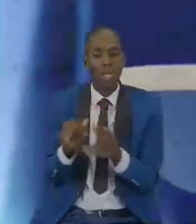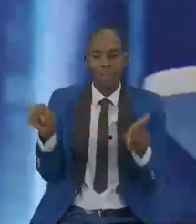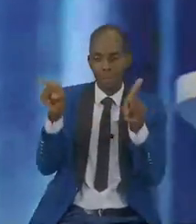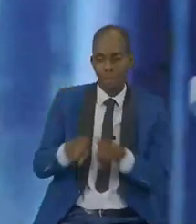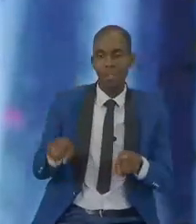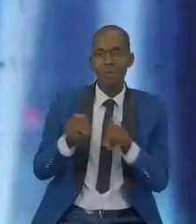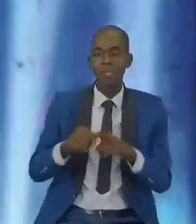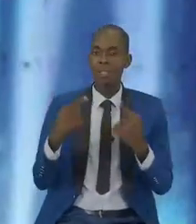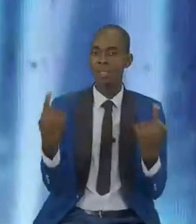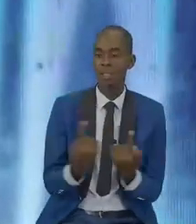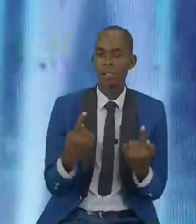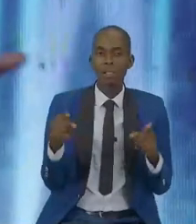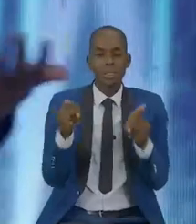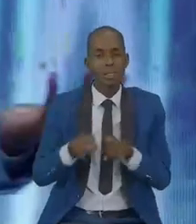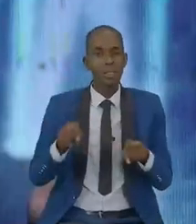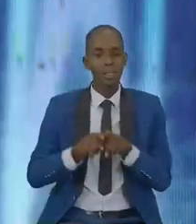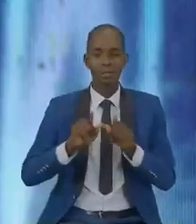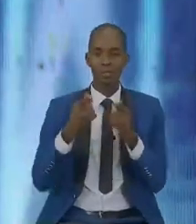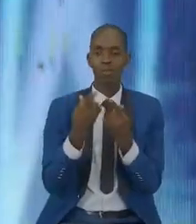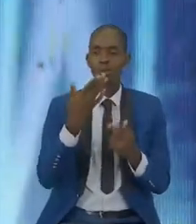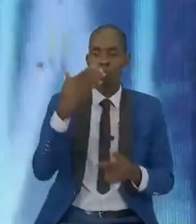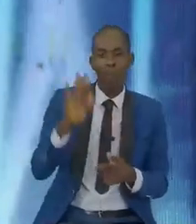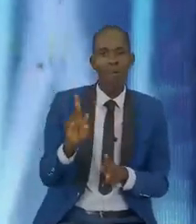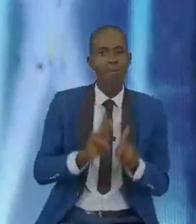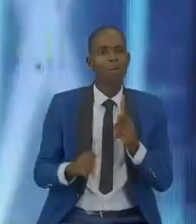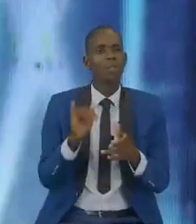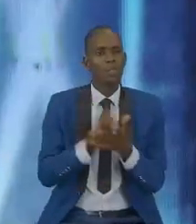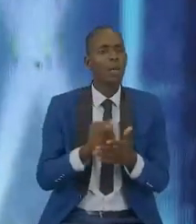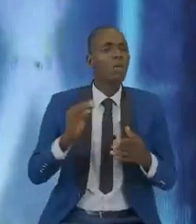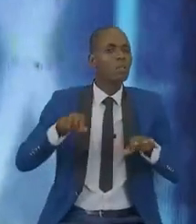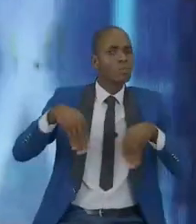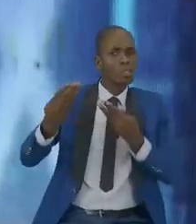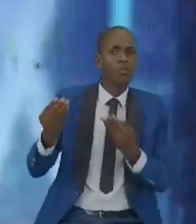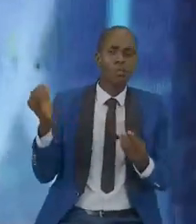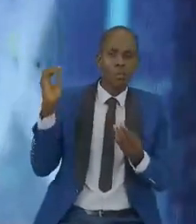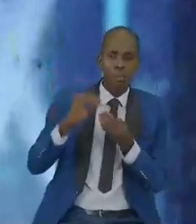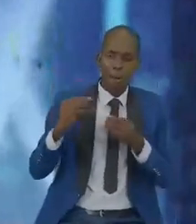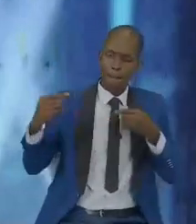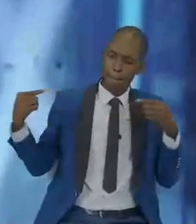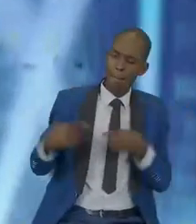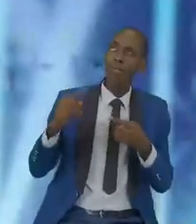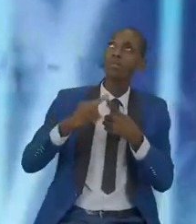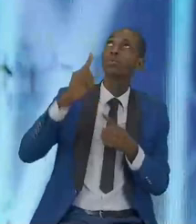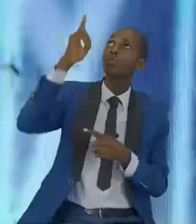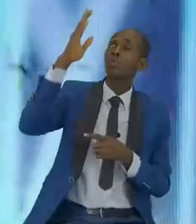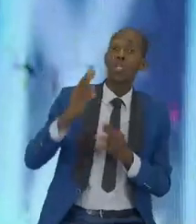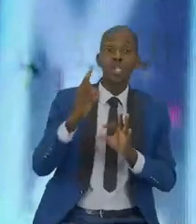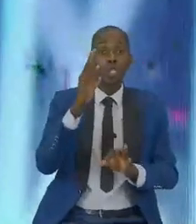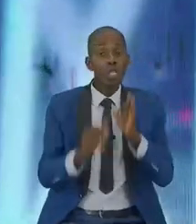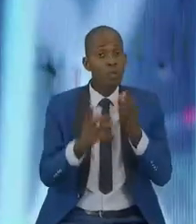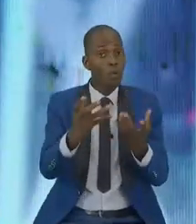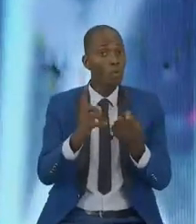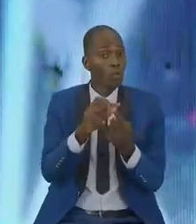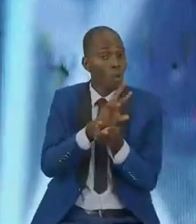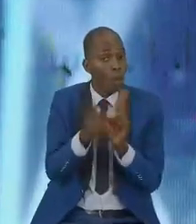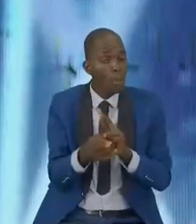occultisme qui blesse le ciel. Tu es retourné à cette secte, à ce gang. Cela blesse le Seigneur